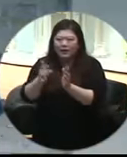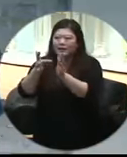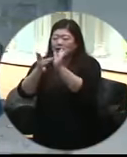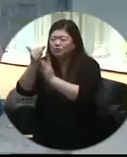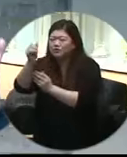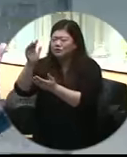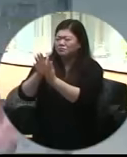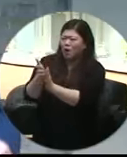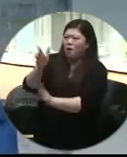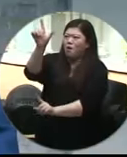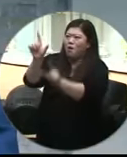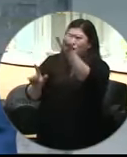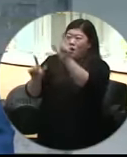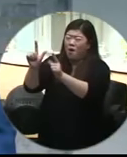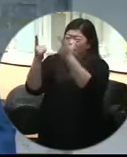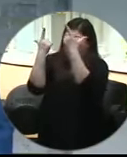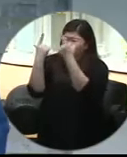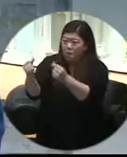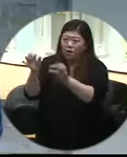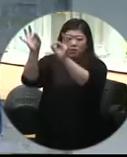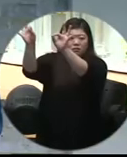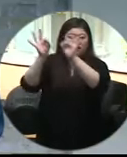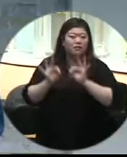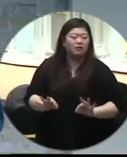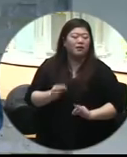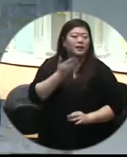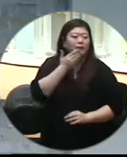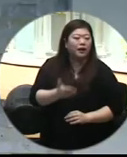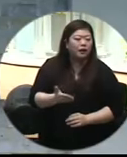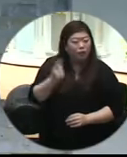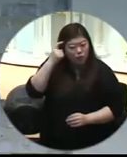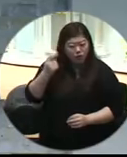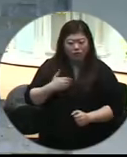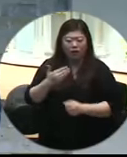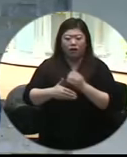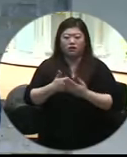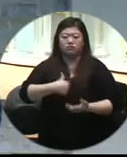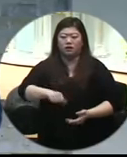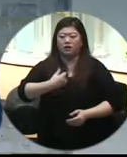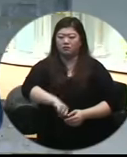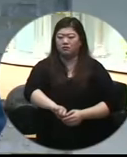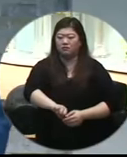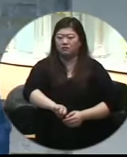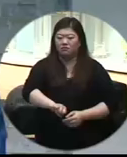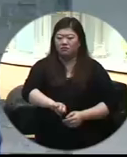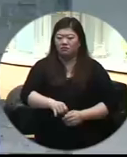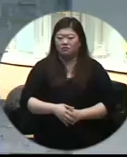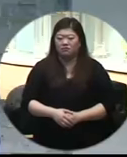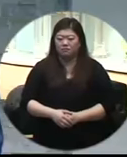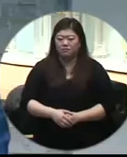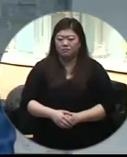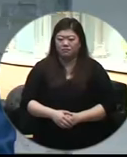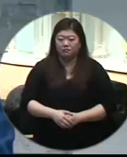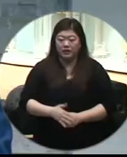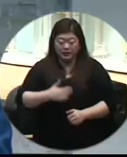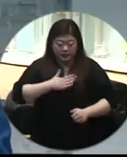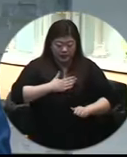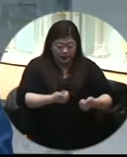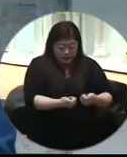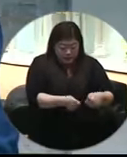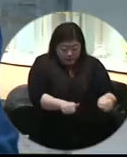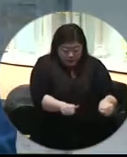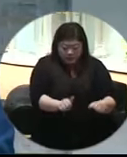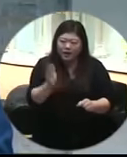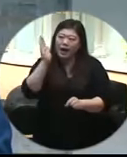예수님의 빛나는 영광처럼 우리도 우리 구원받은 하나님의 자녀들도 그렇게 된다는 것입니다. 우리의 시민권이